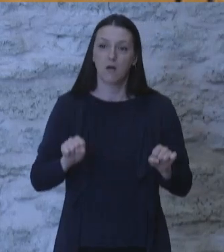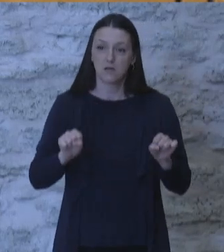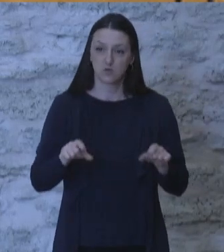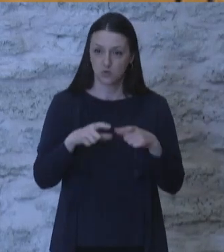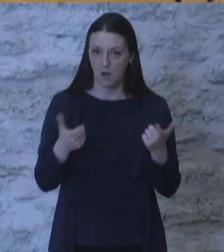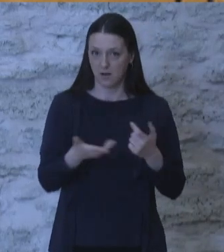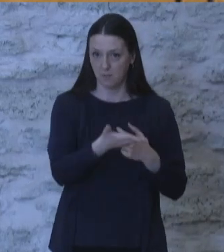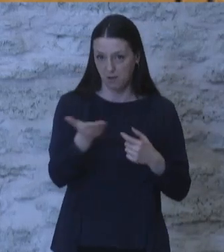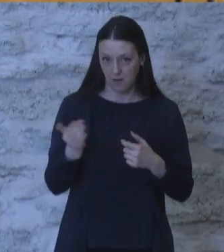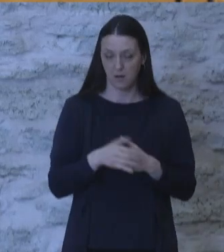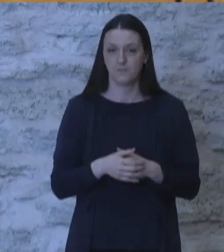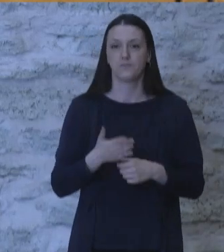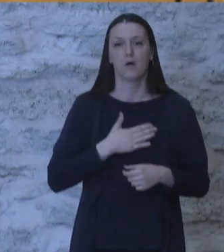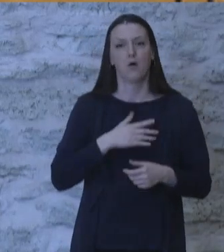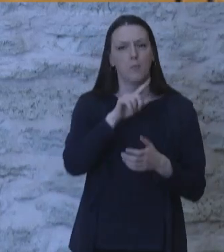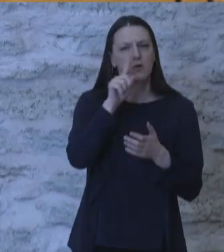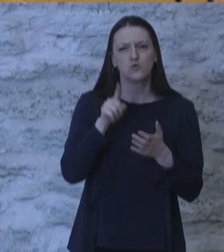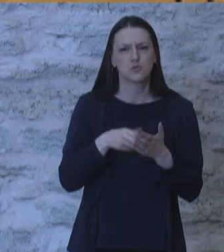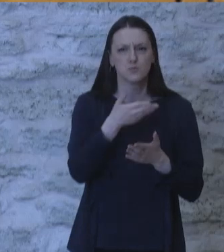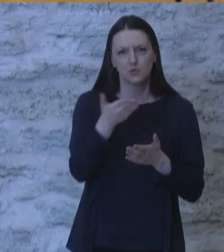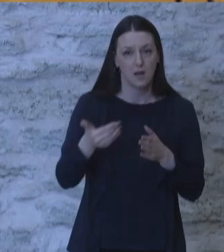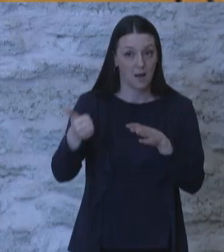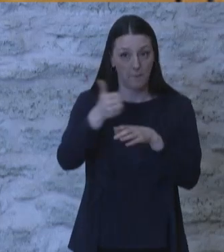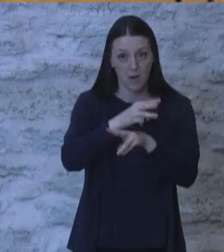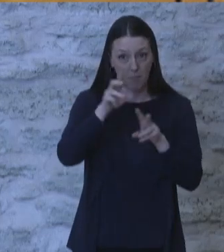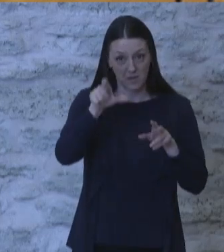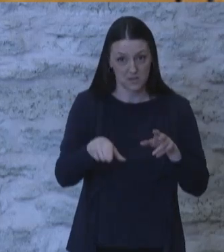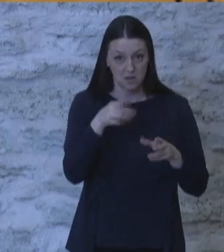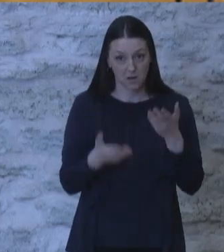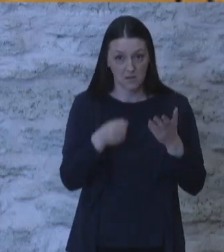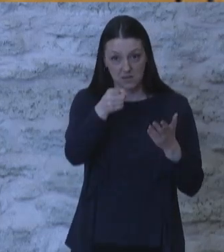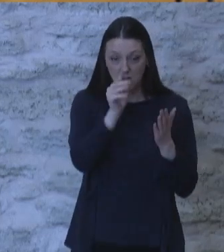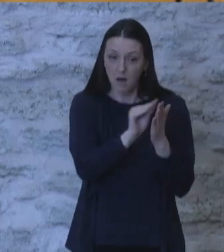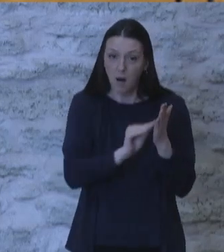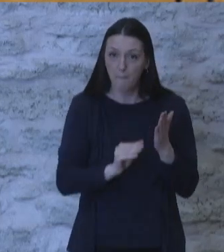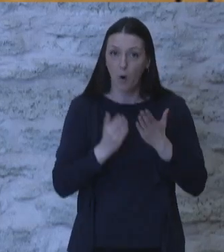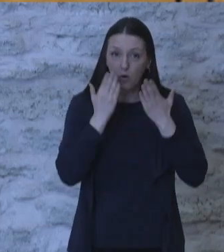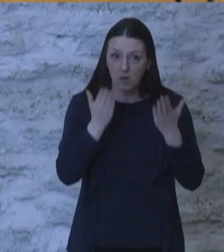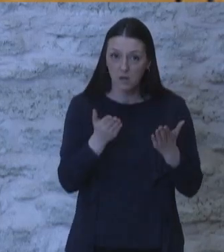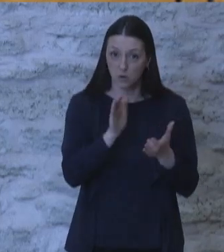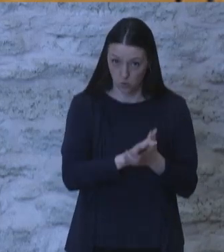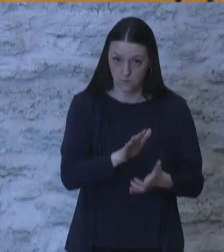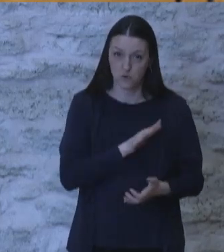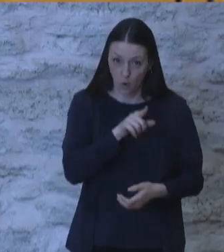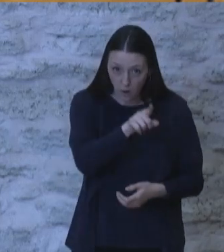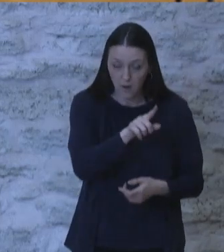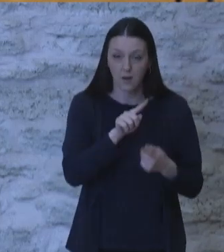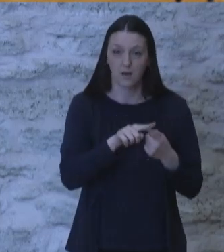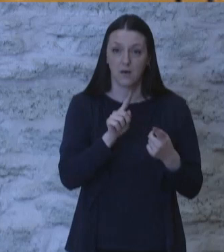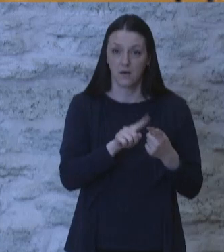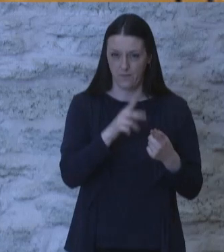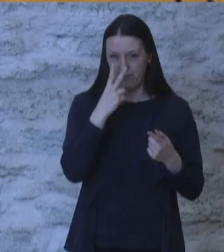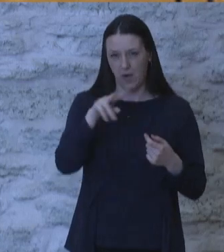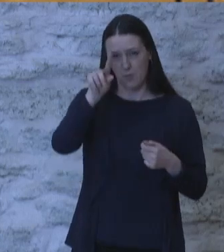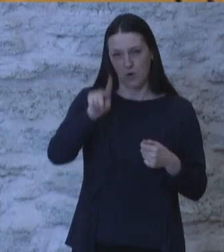Ja minu küsimus ongi, et kas teile peaministrina seda raportit tutvustati, kas sealt veebrari kuus